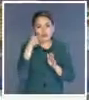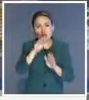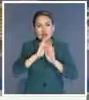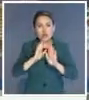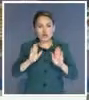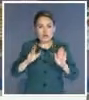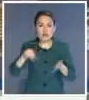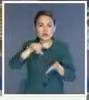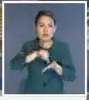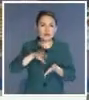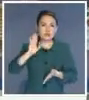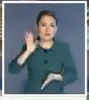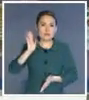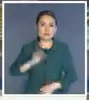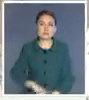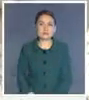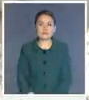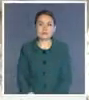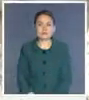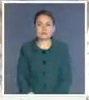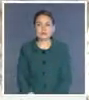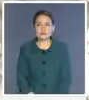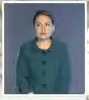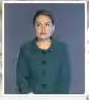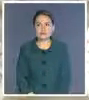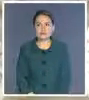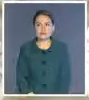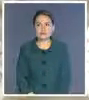осындай жаңаша түрін кеңінен таныстырмақ. Шымкенттен Нұржан Мергенбай, Нұрлан Нұрбеков, Қазақстан ұлттық телеарнасы.